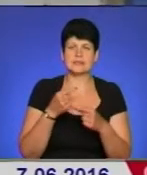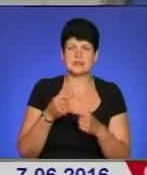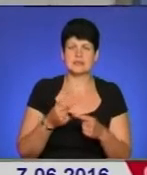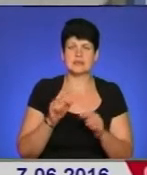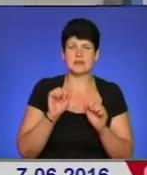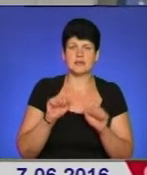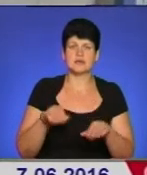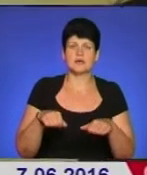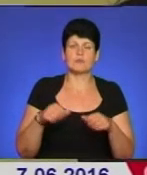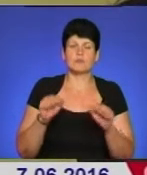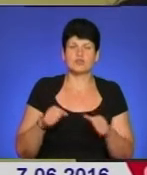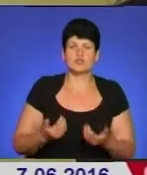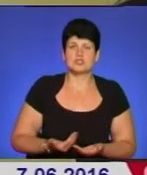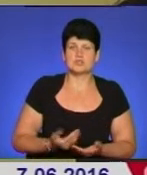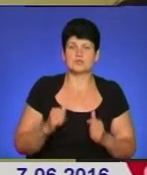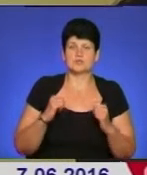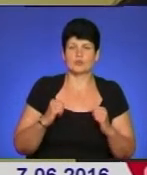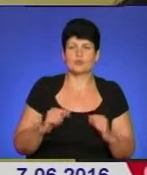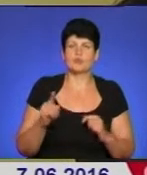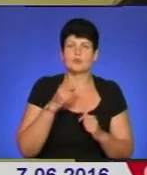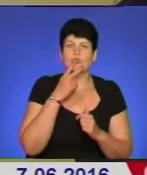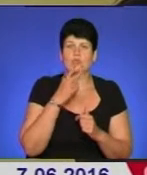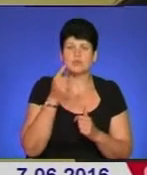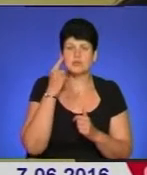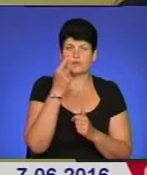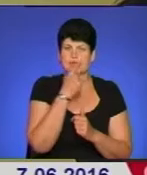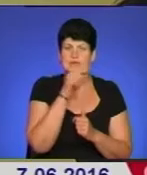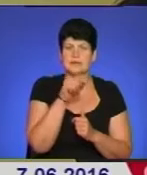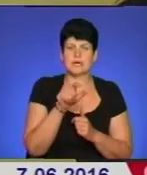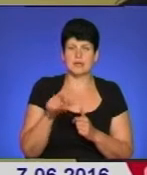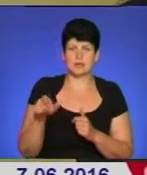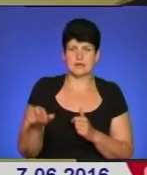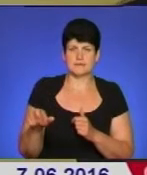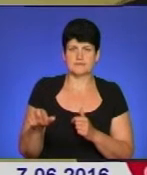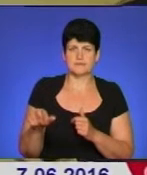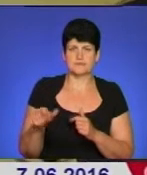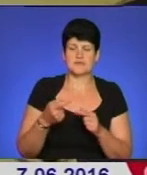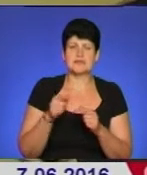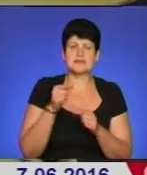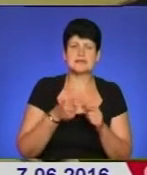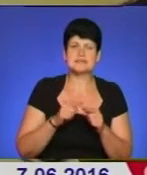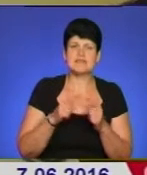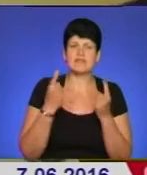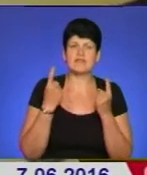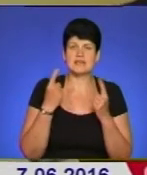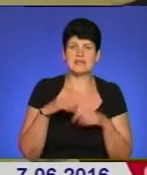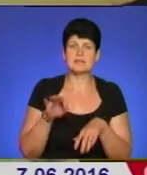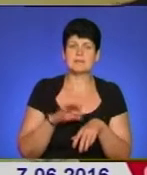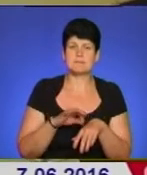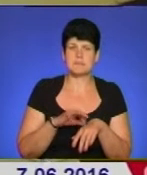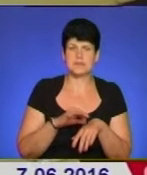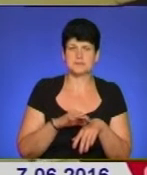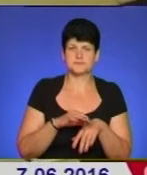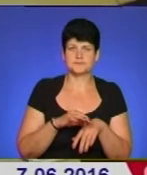пожити у спокої. Що ми побачили в очах тих людей? То великий